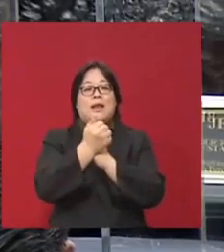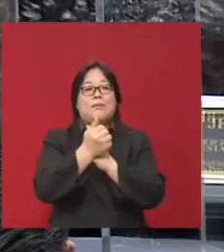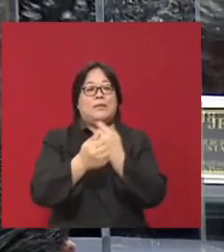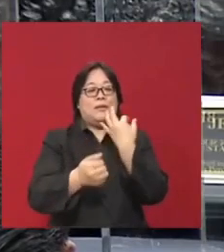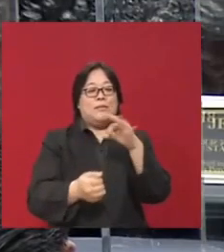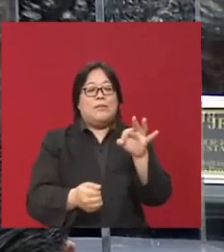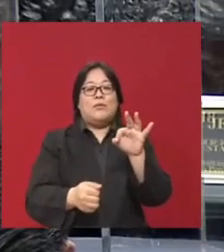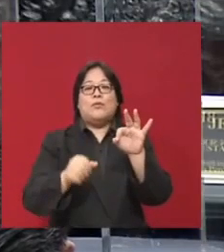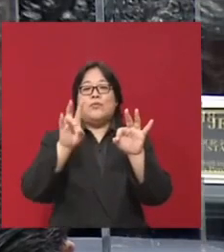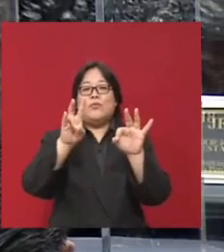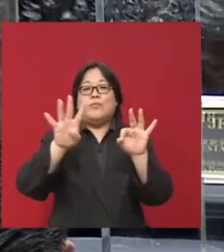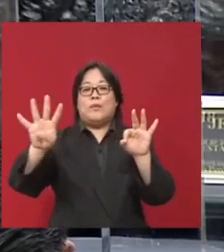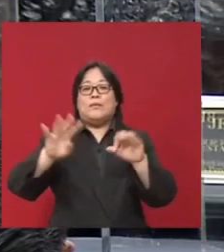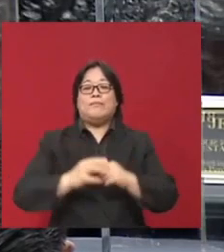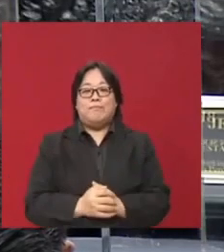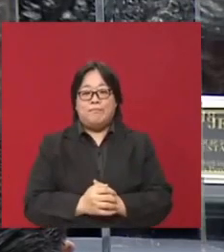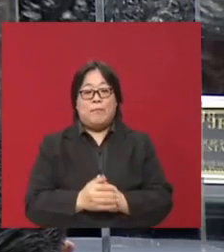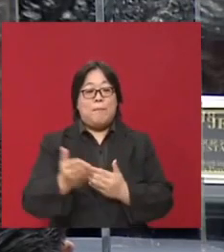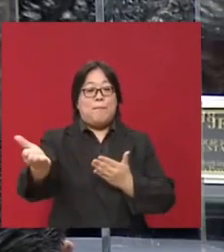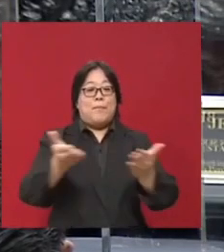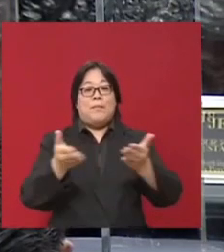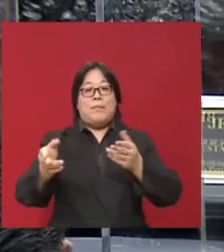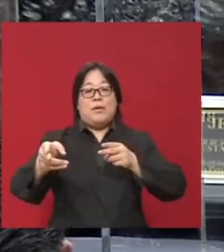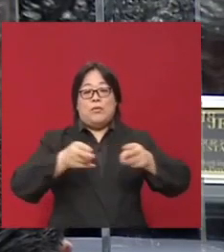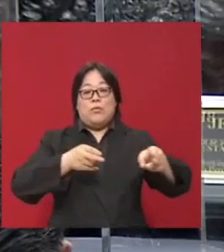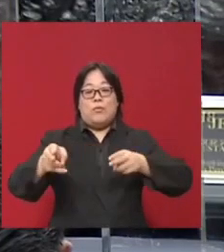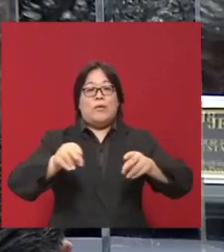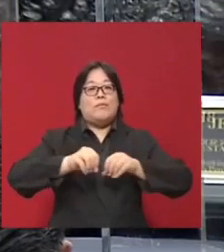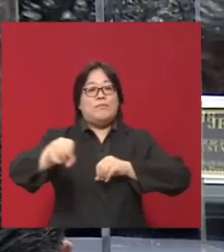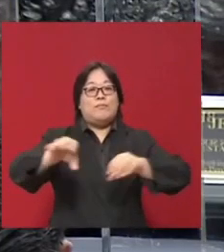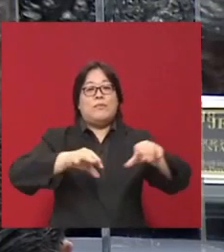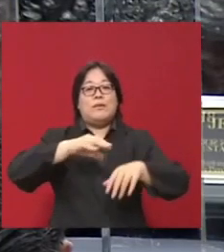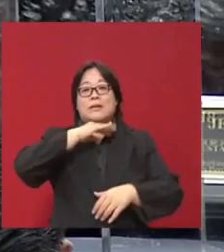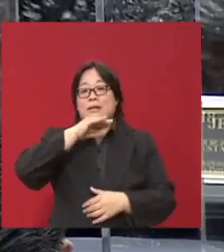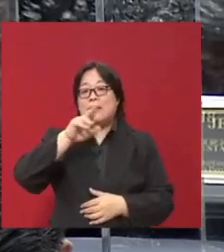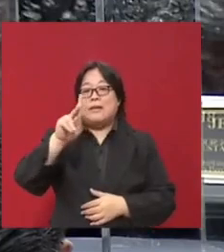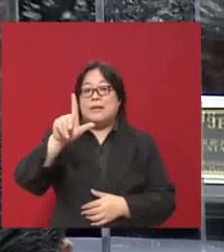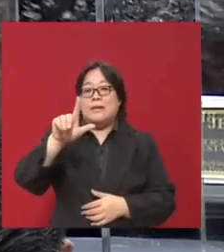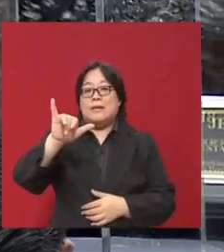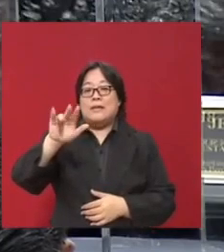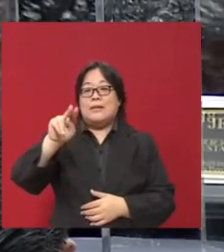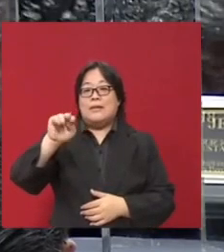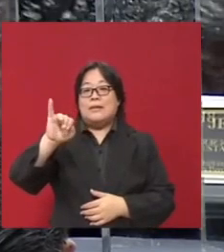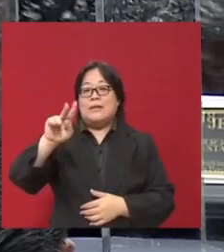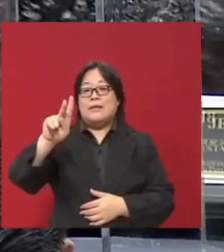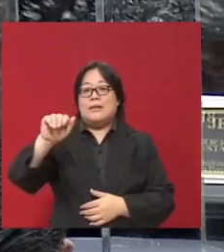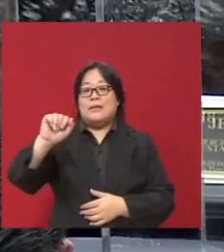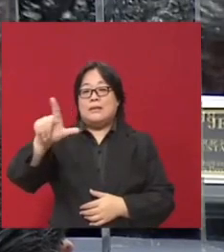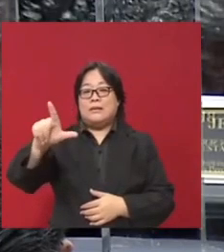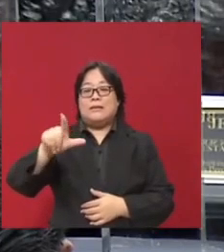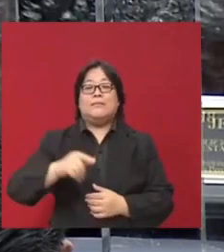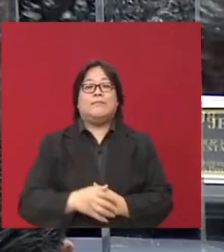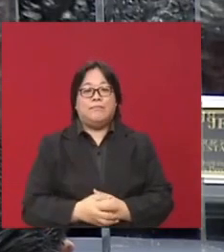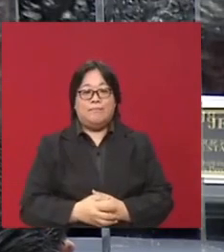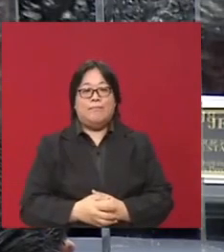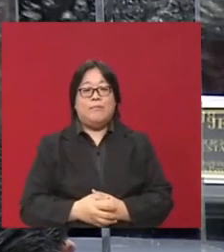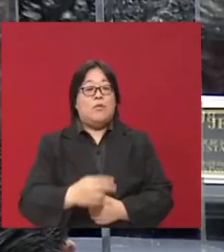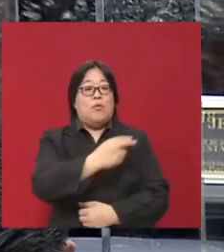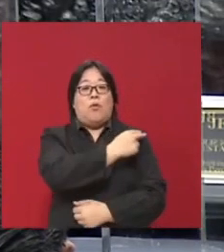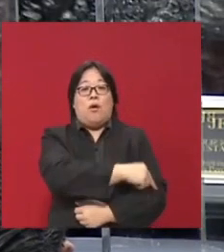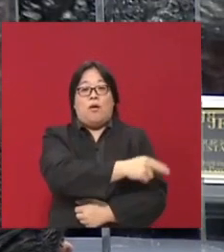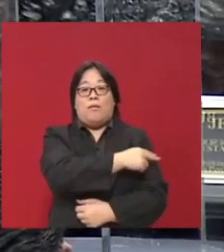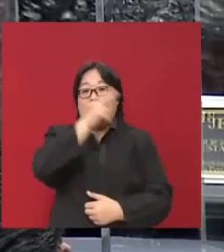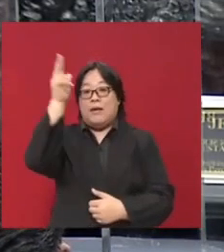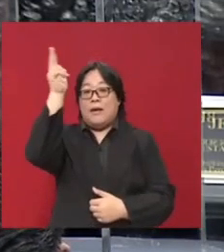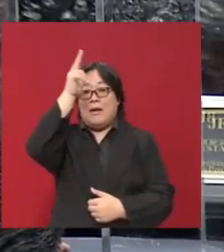11740 Hai pakai makan pengurusan sesuai clinical ataupun clinical wes management Services di